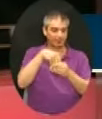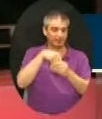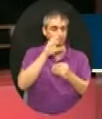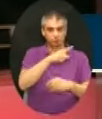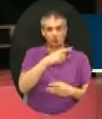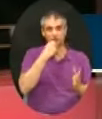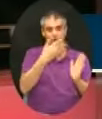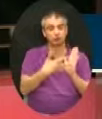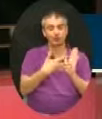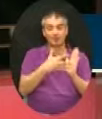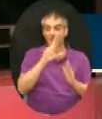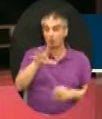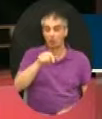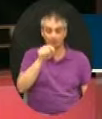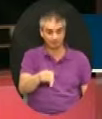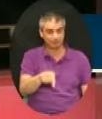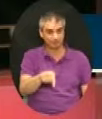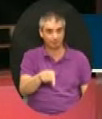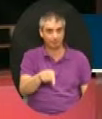הסוקרים. גם אם לוקחים את זה,